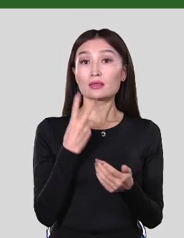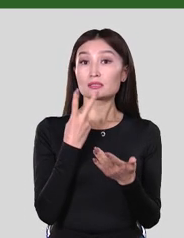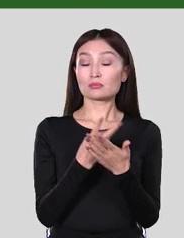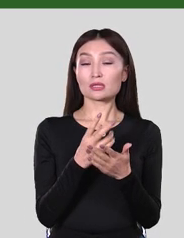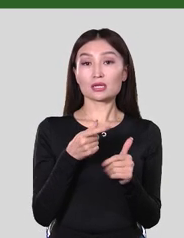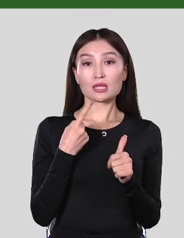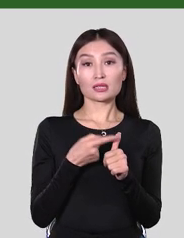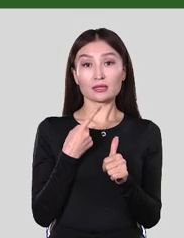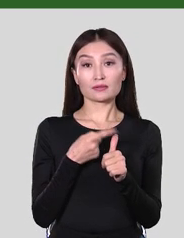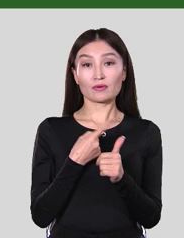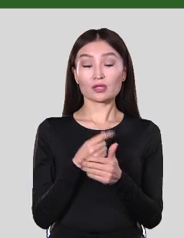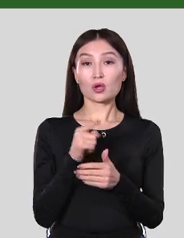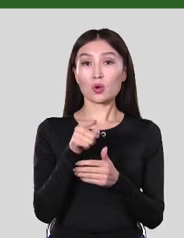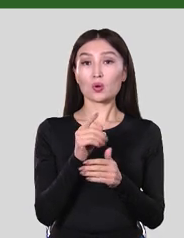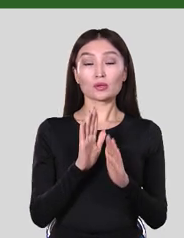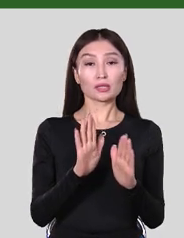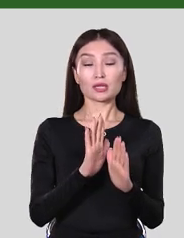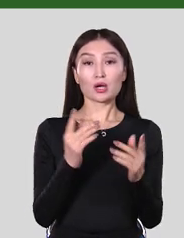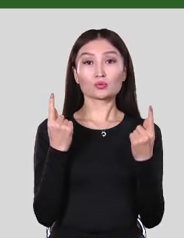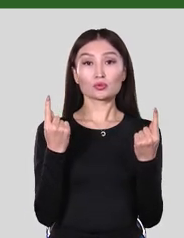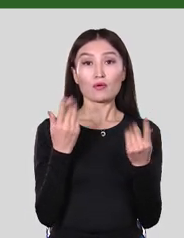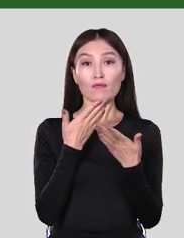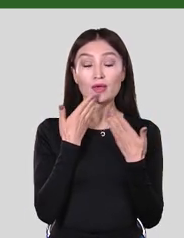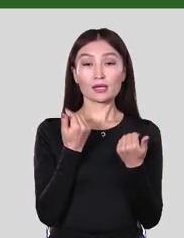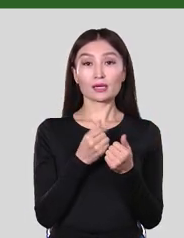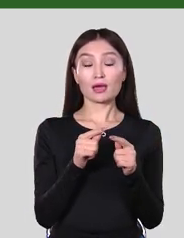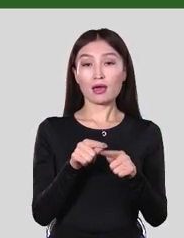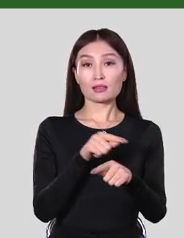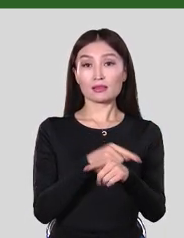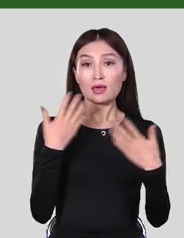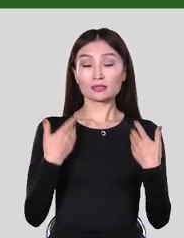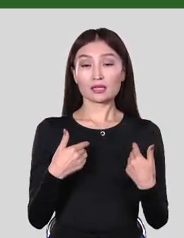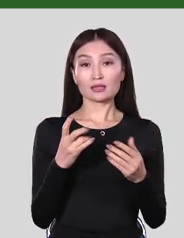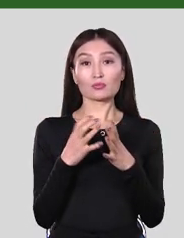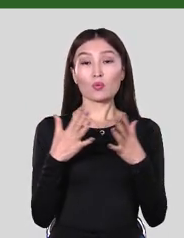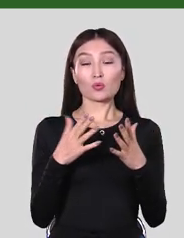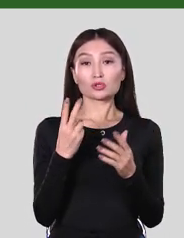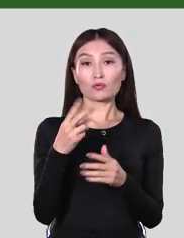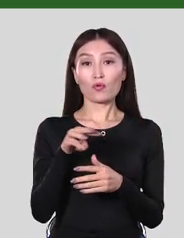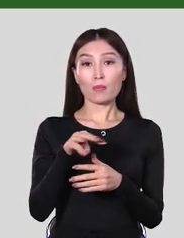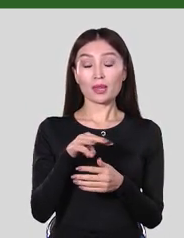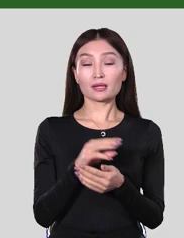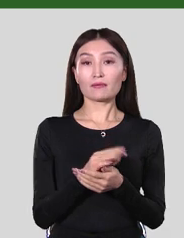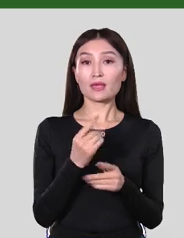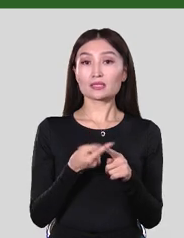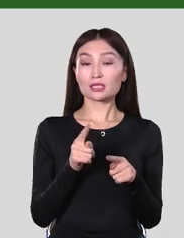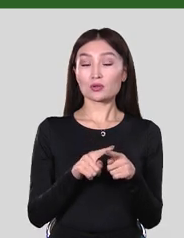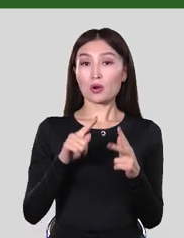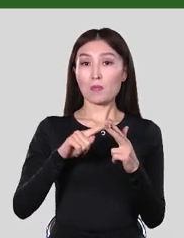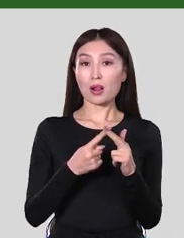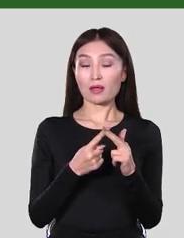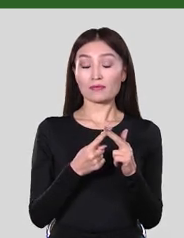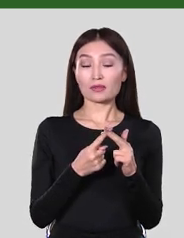Несмотря на свое название, он не так уж и велик. Длина тела немного больше 2 метра, из которых